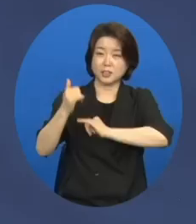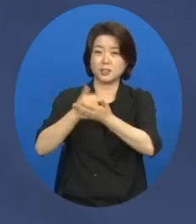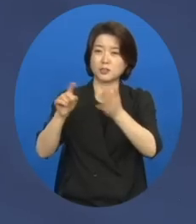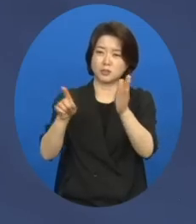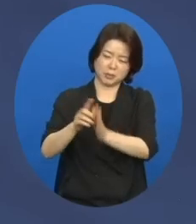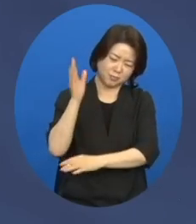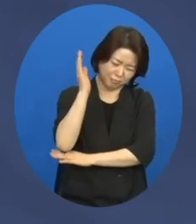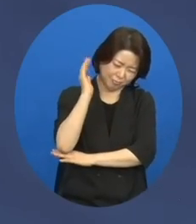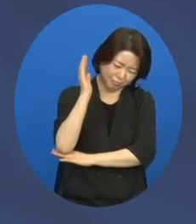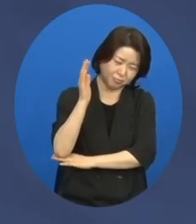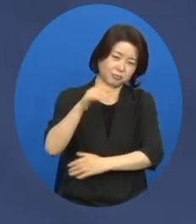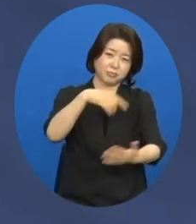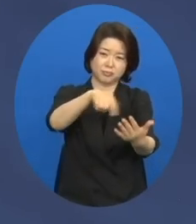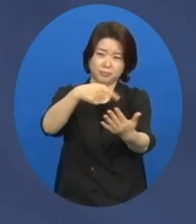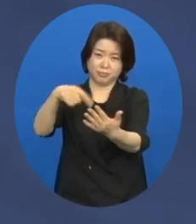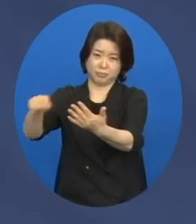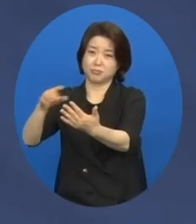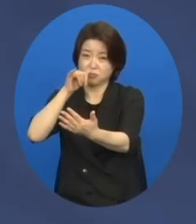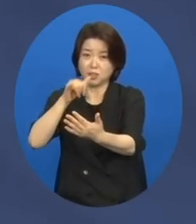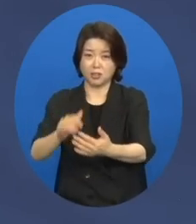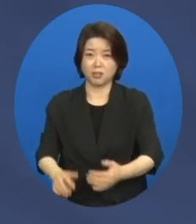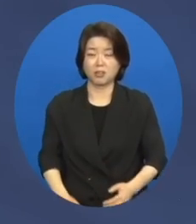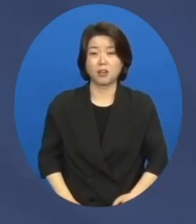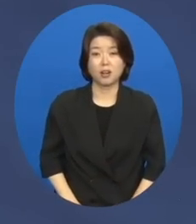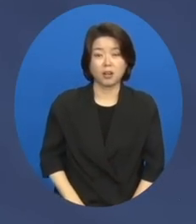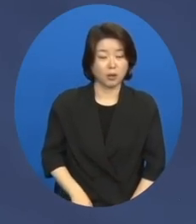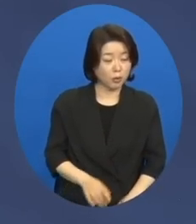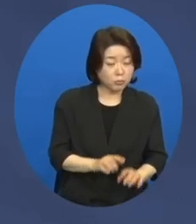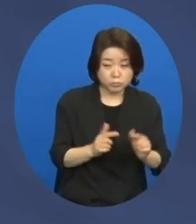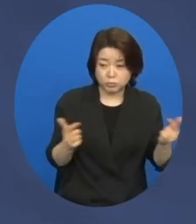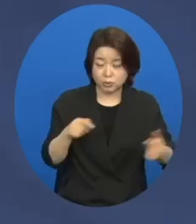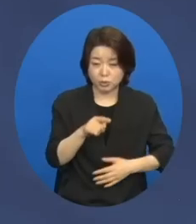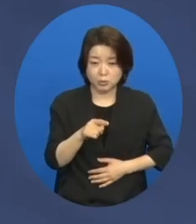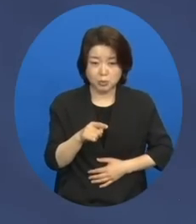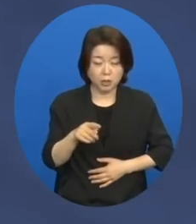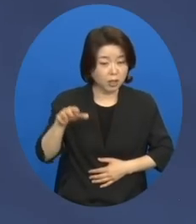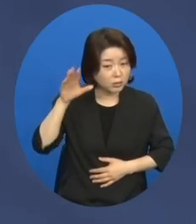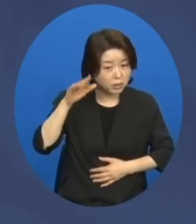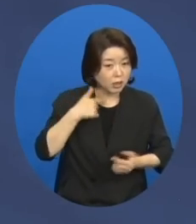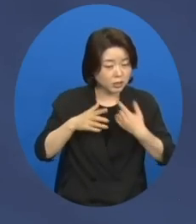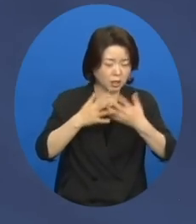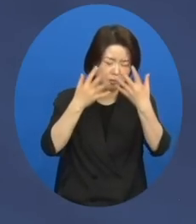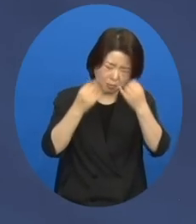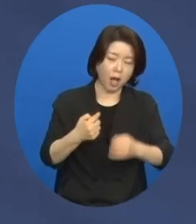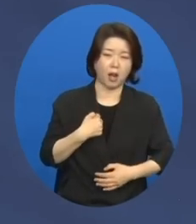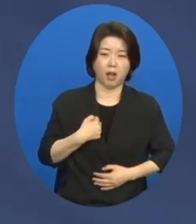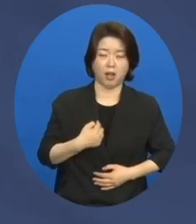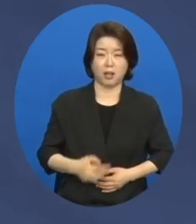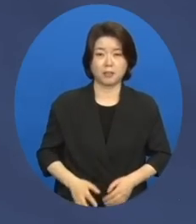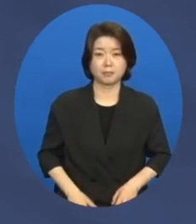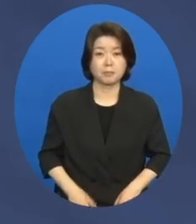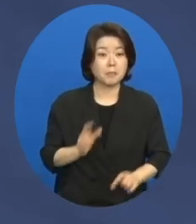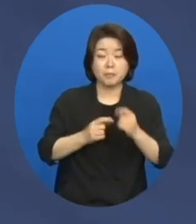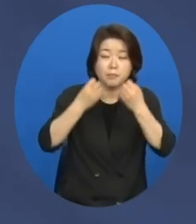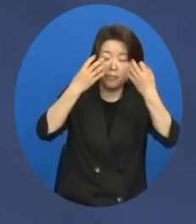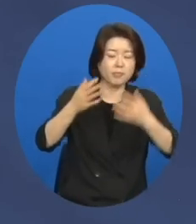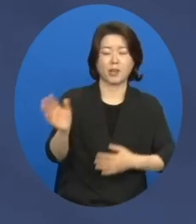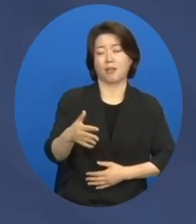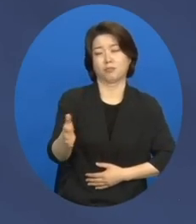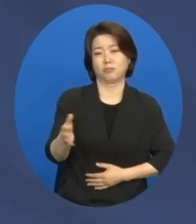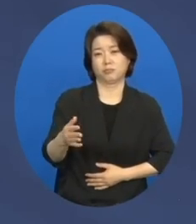사람이니까 훈련 사역을 해온 사람이니까 그러니까 이래저래 뭐 주서 듣고 체험한 건 많아가지고요. 더 새로울 건 하나도